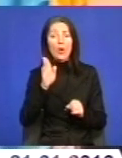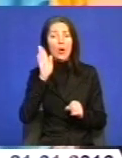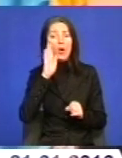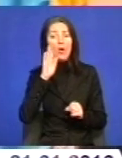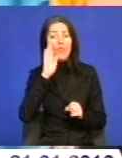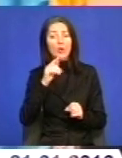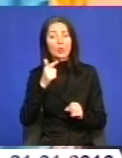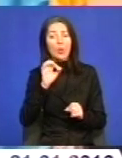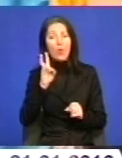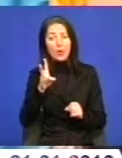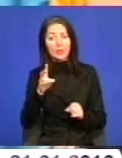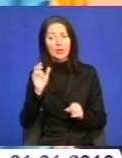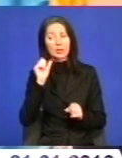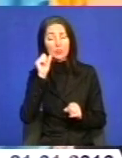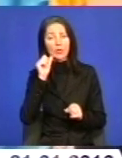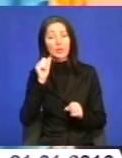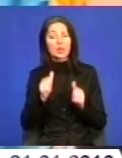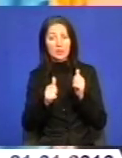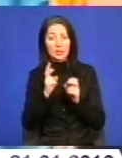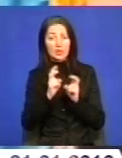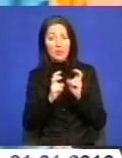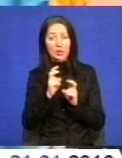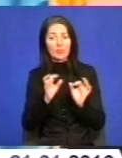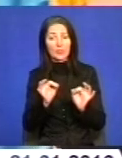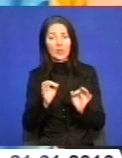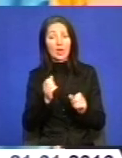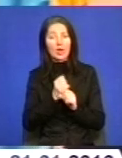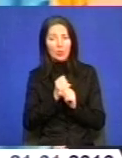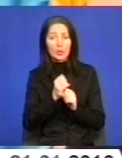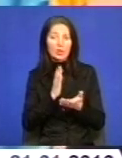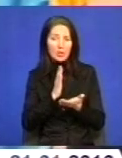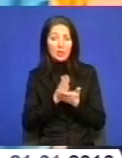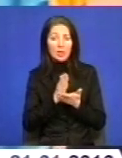на цукровому заводі. Правда? Роботи відбуваються?